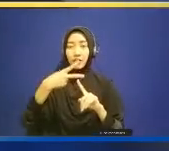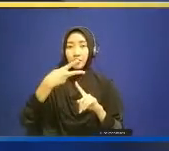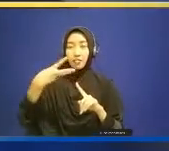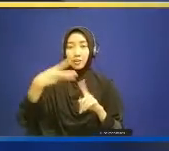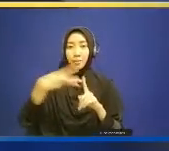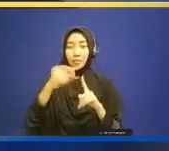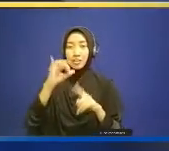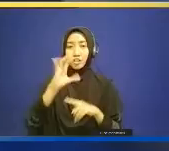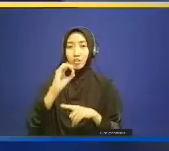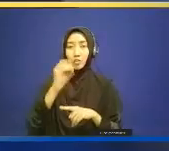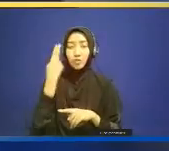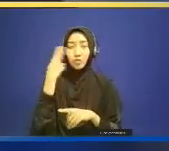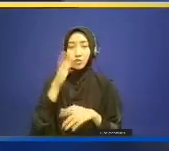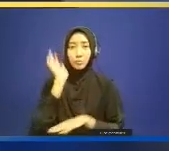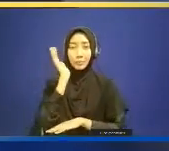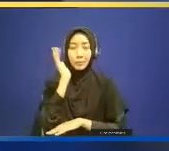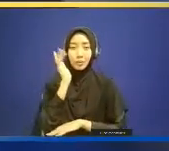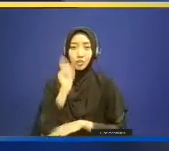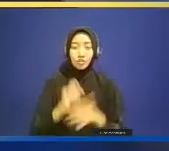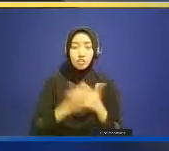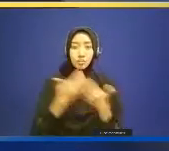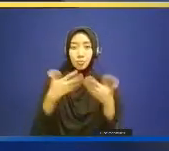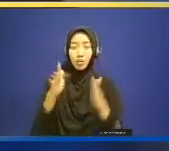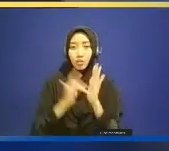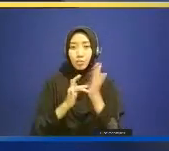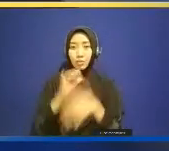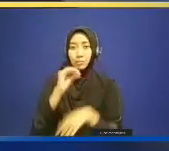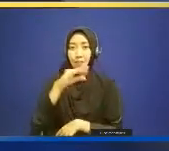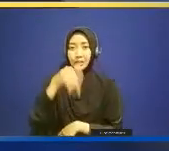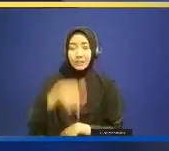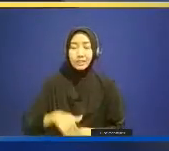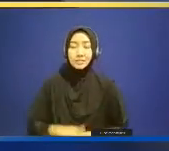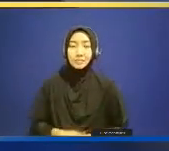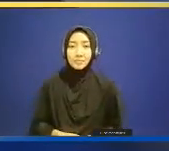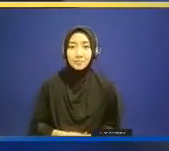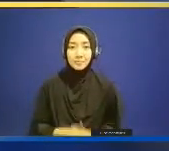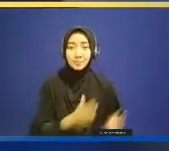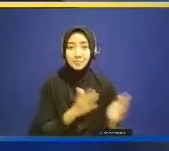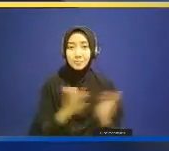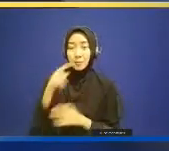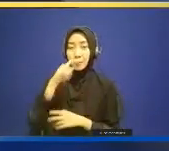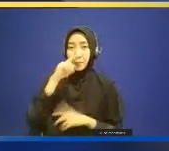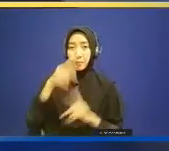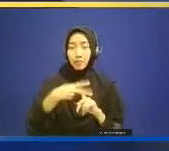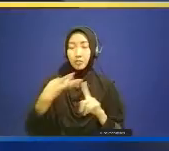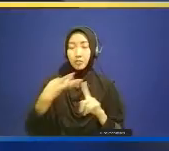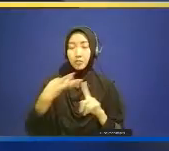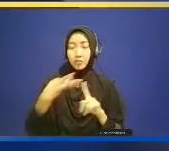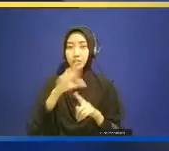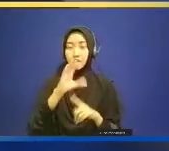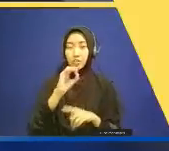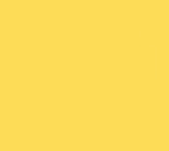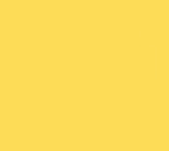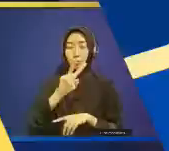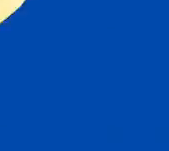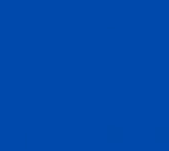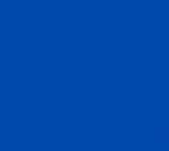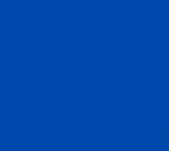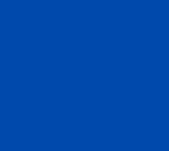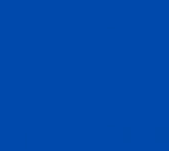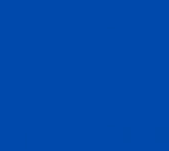pidato kunci sebagai pembuka webinar kita pada pagi hari ini kepada bapak febrio untuk 20 menit ke depan kami